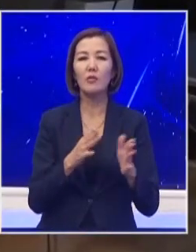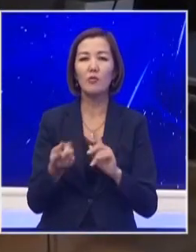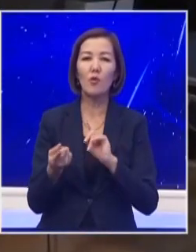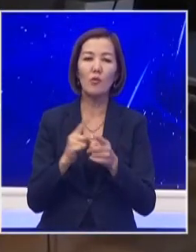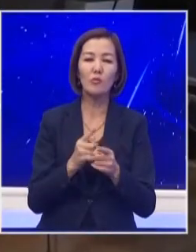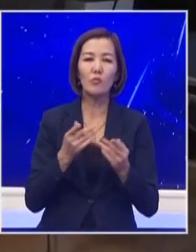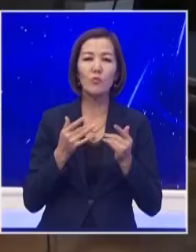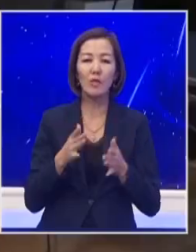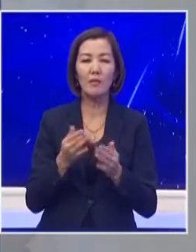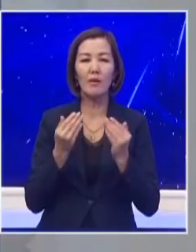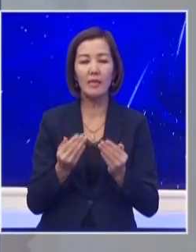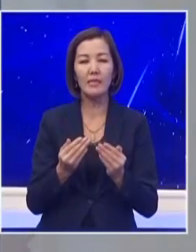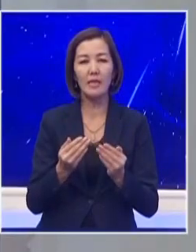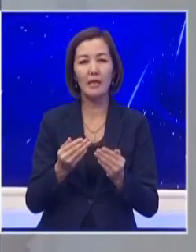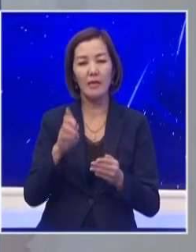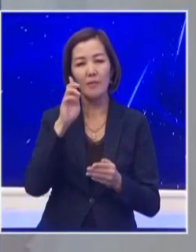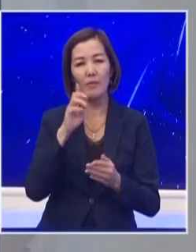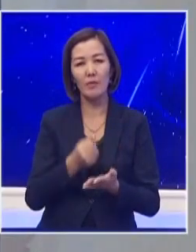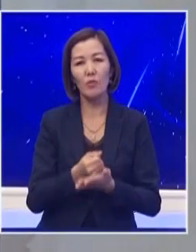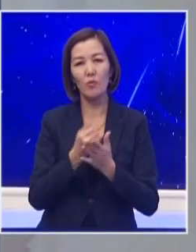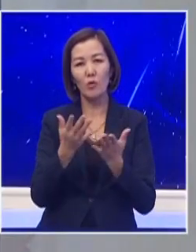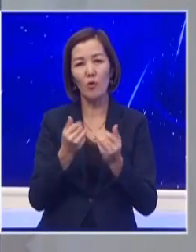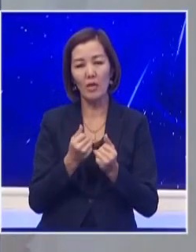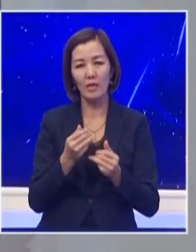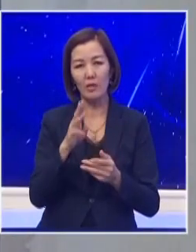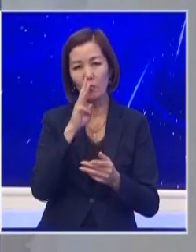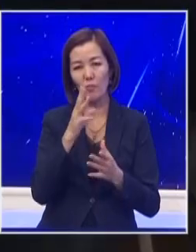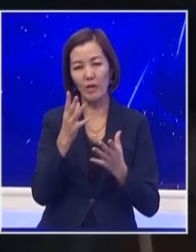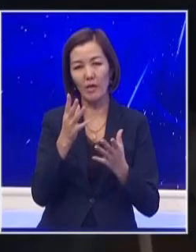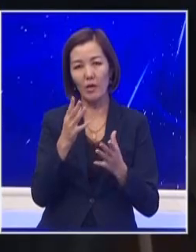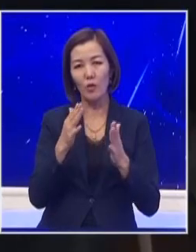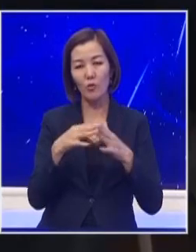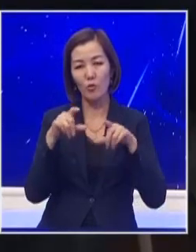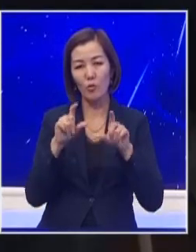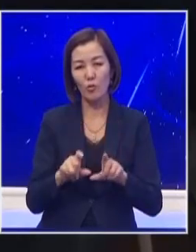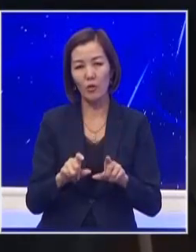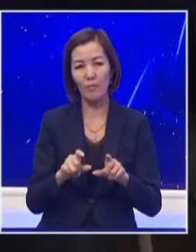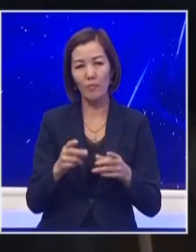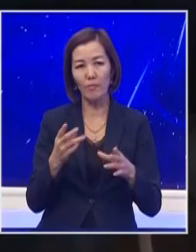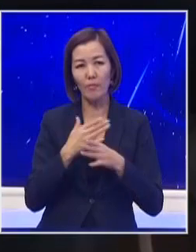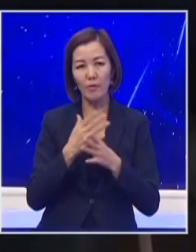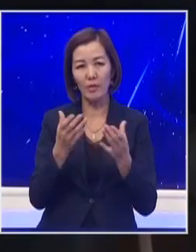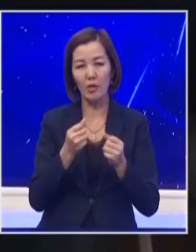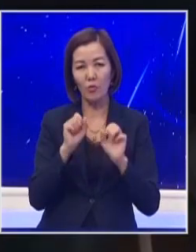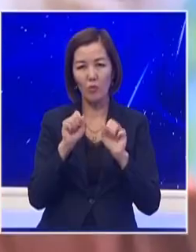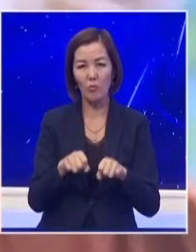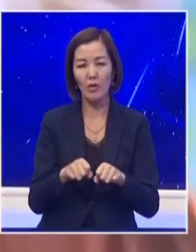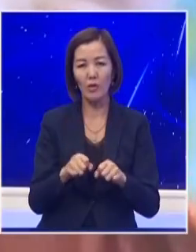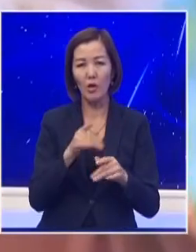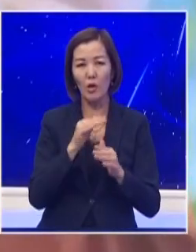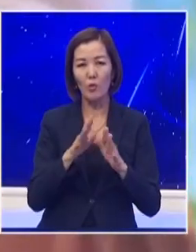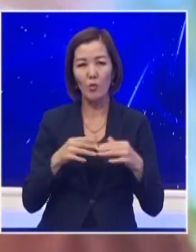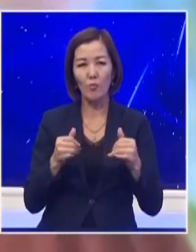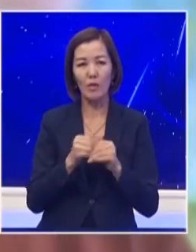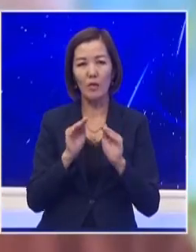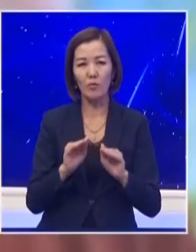заман талабы. Енді елімізде мемлекеттен қолдау алатын жандар үйден шықпай-ақ тиісті жәрдемақыны ала алады. Бұл жүйе әсіресе көп балалылар